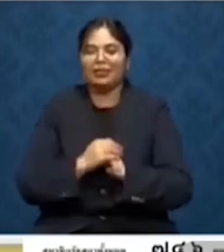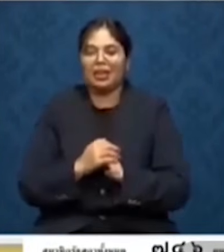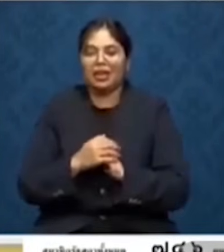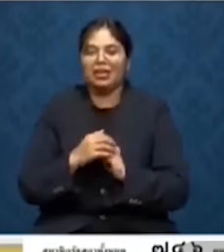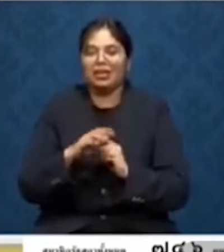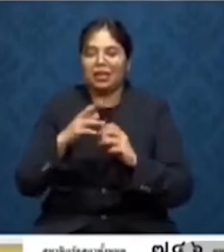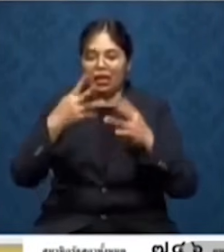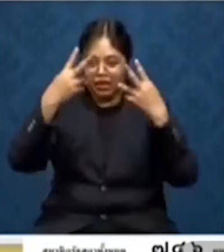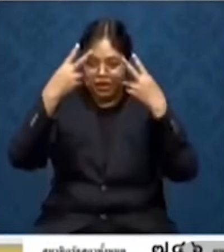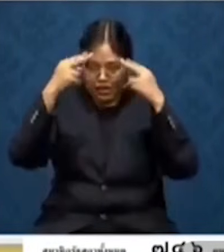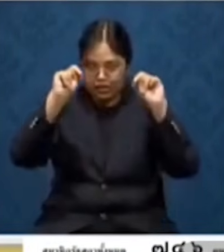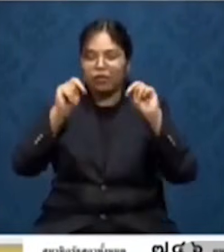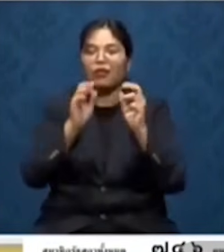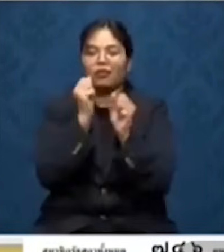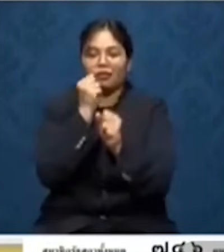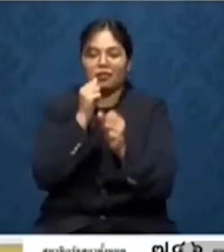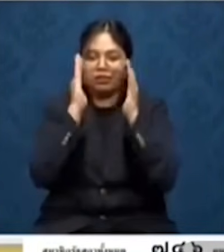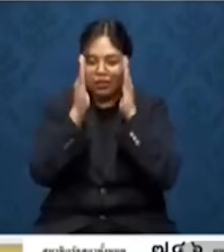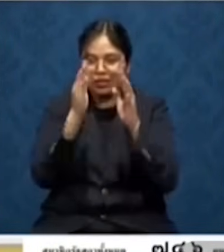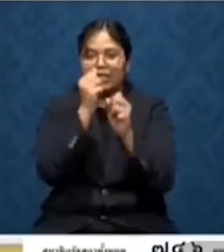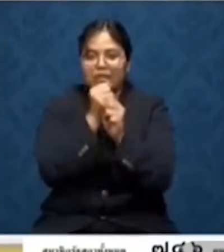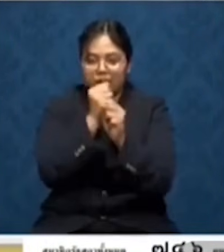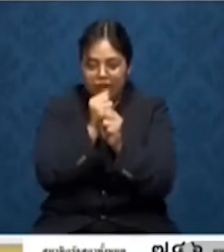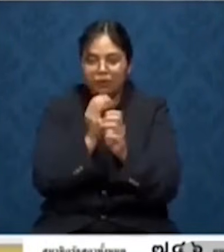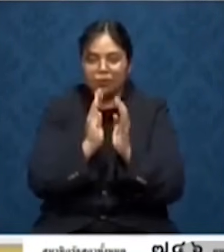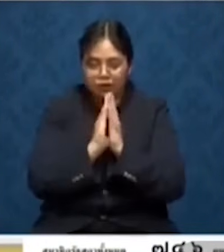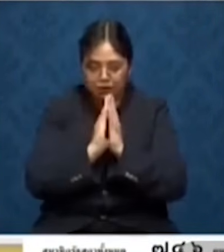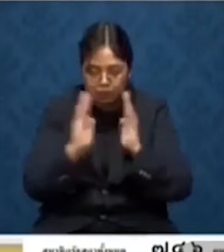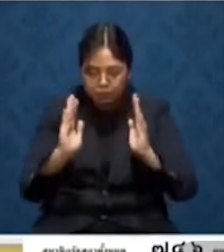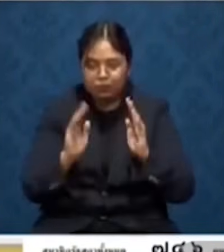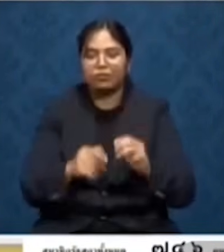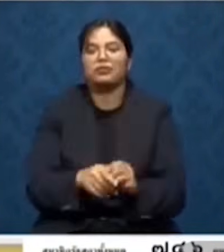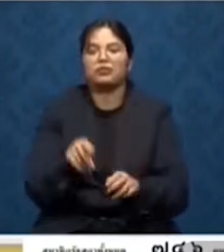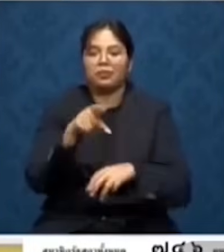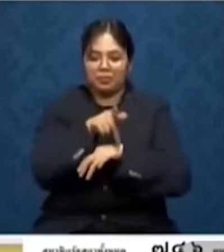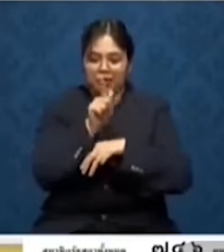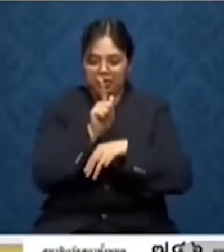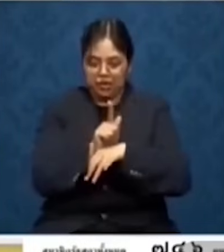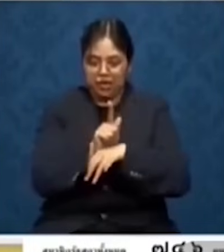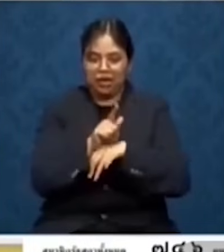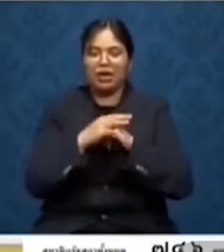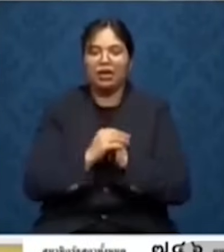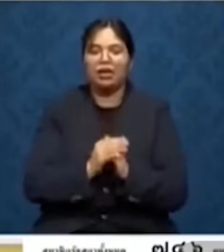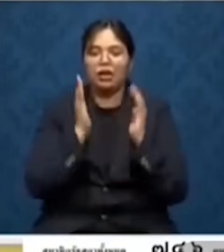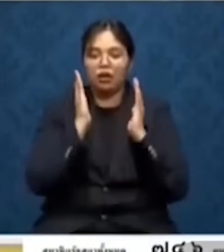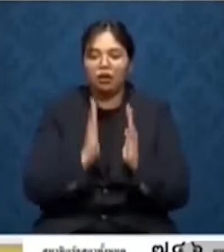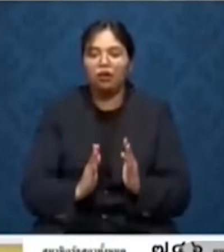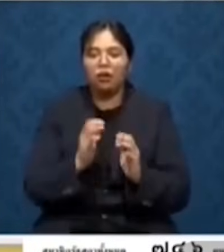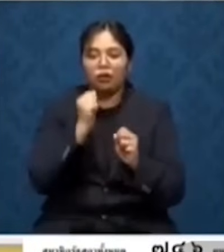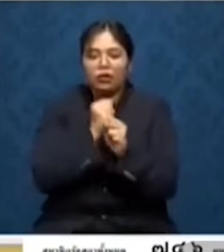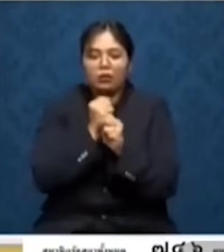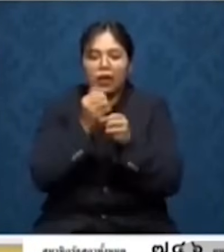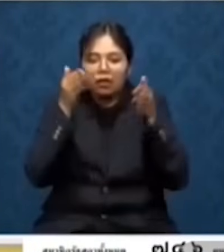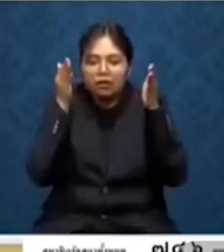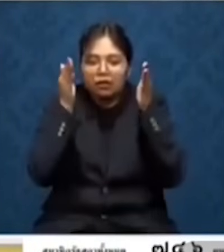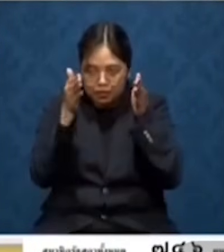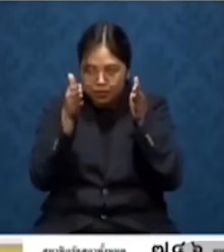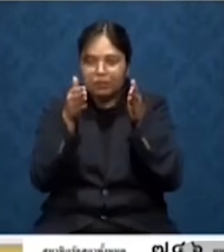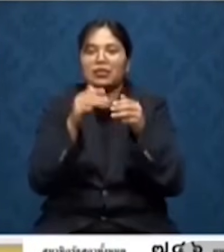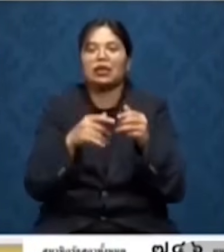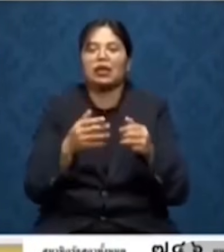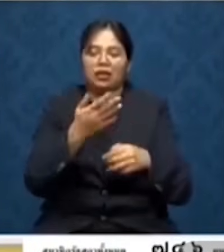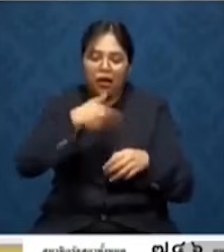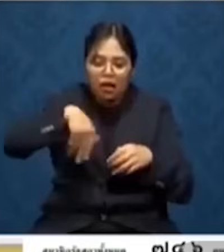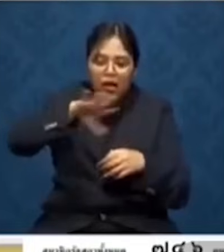าสนี้ขอบพระคุณท่านประธานและก็ให้กำลังใจสำหรับทุกคนที่ตั้งใจทำงานเพื่อส่วนรวมด้วย